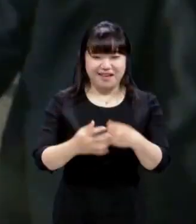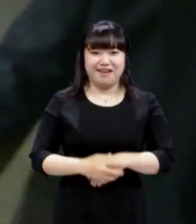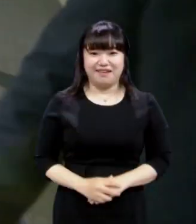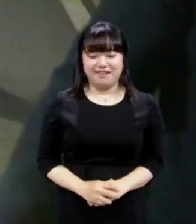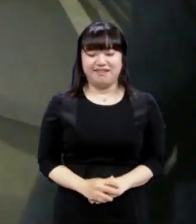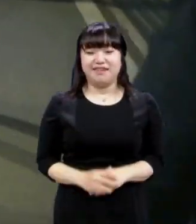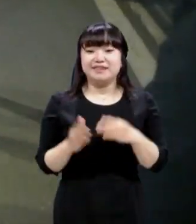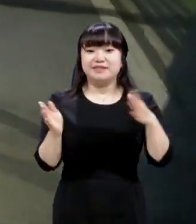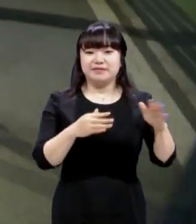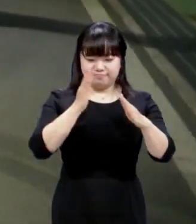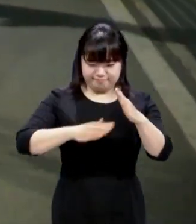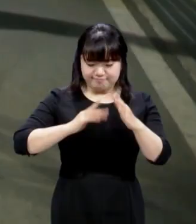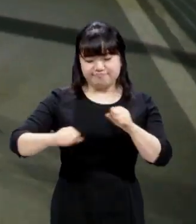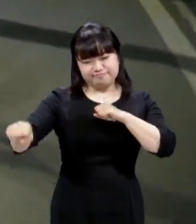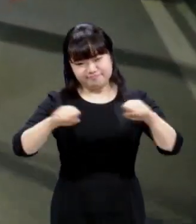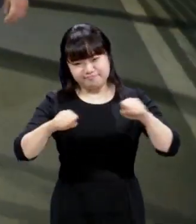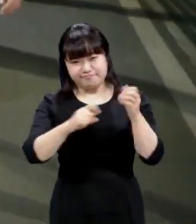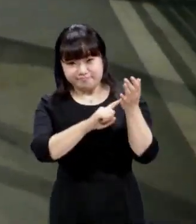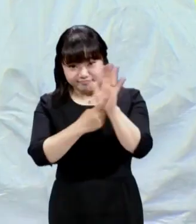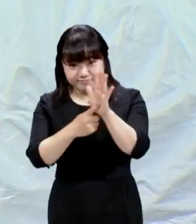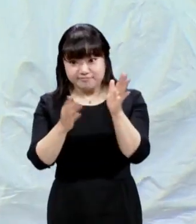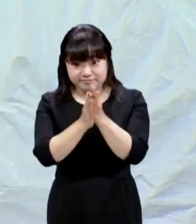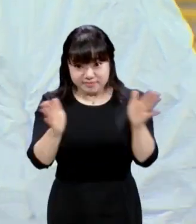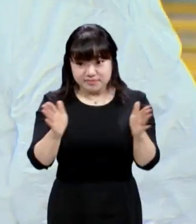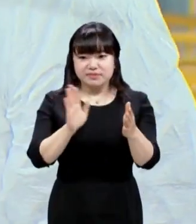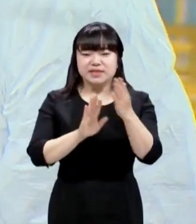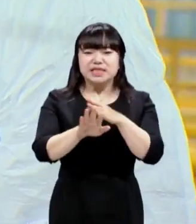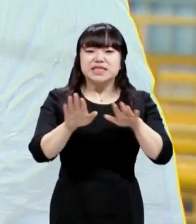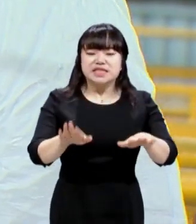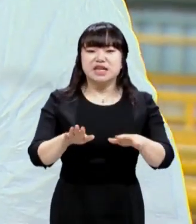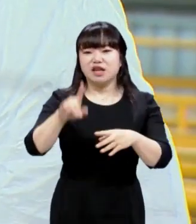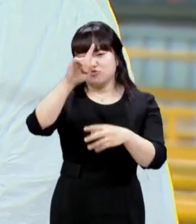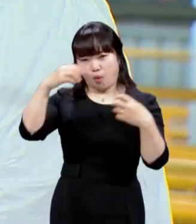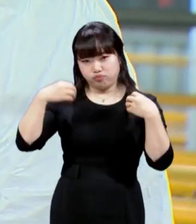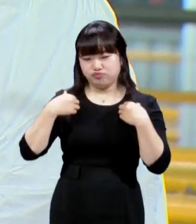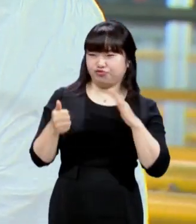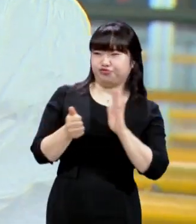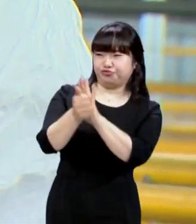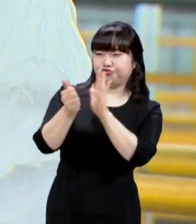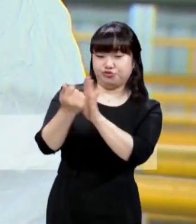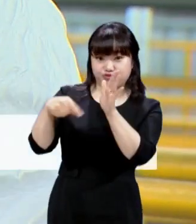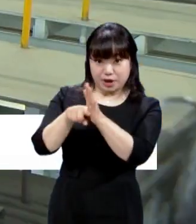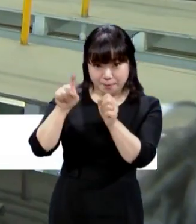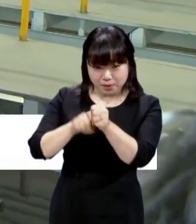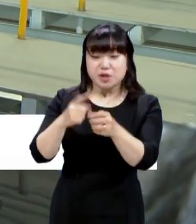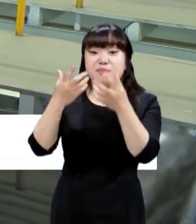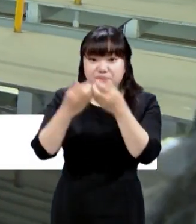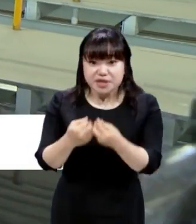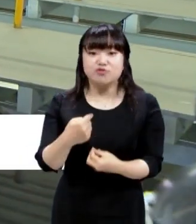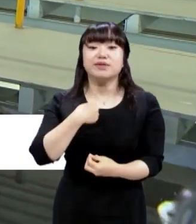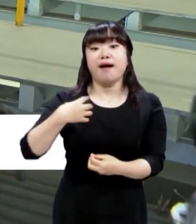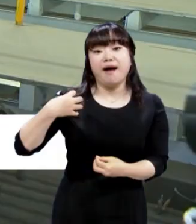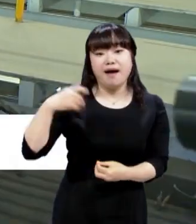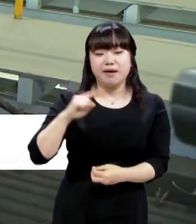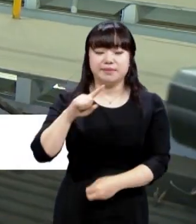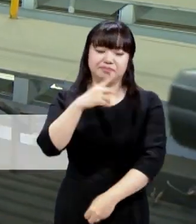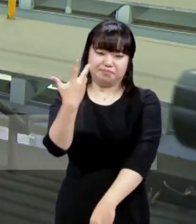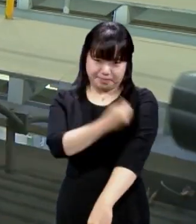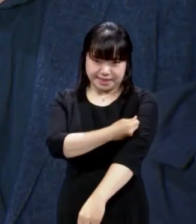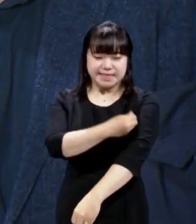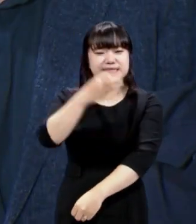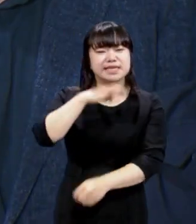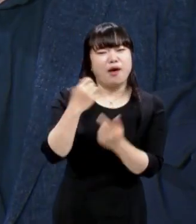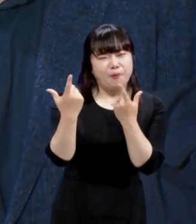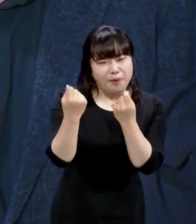공식 선거운동이 시작된 뒤에도 현 정부의 성공을 위한 백신과 예방주사 레자 처했습니다 아